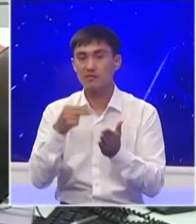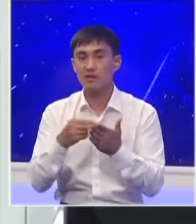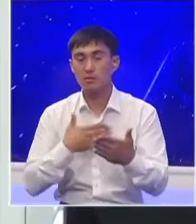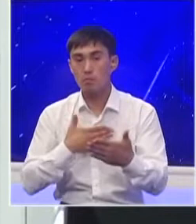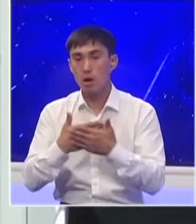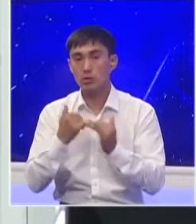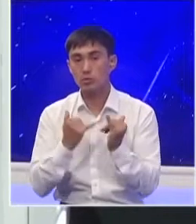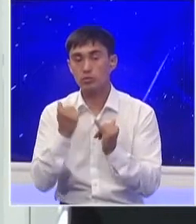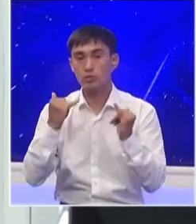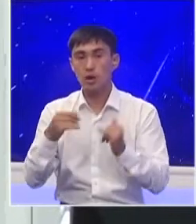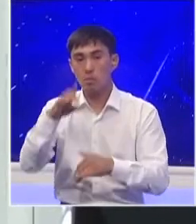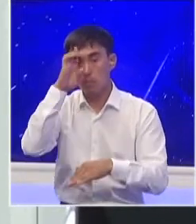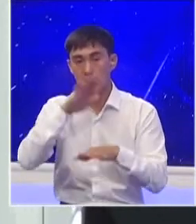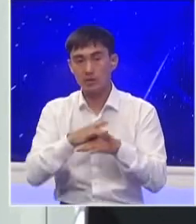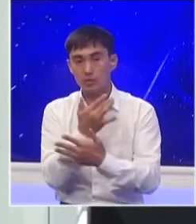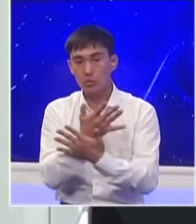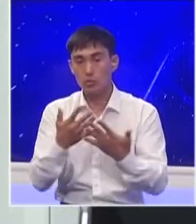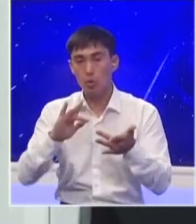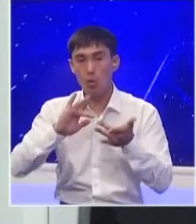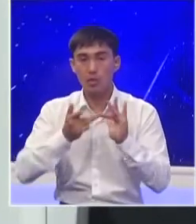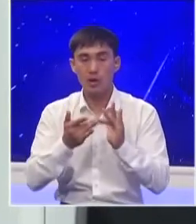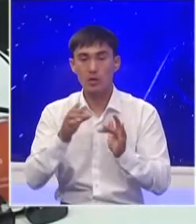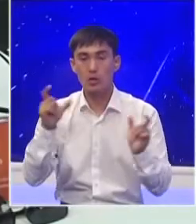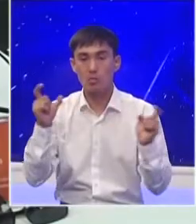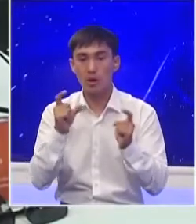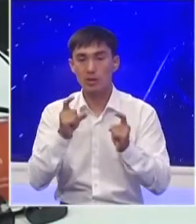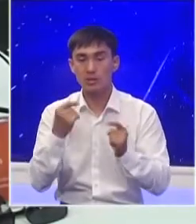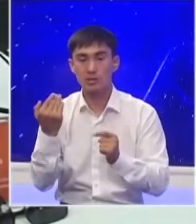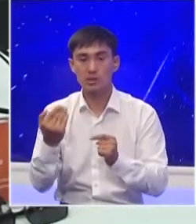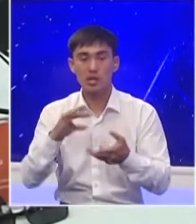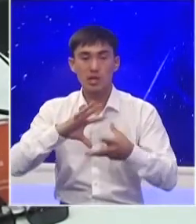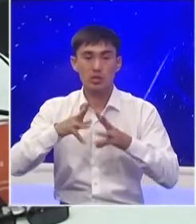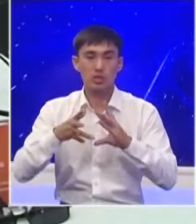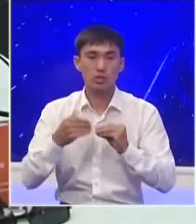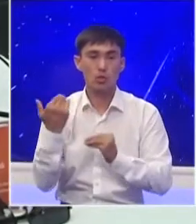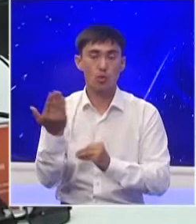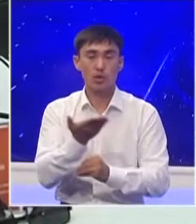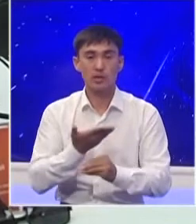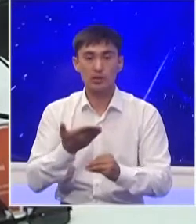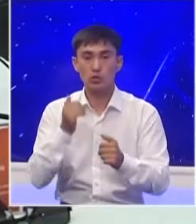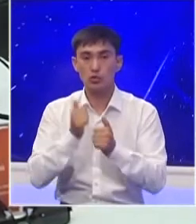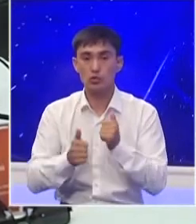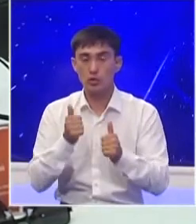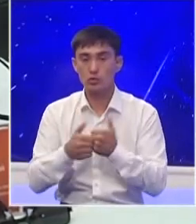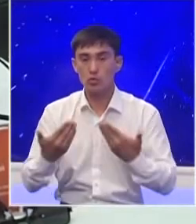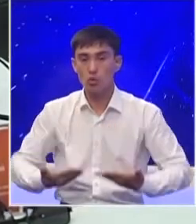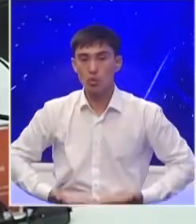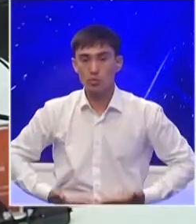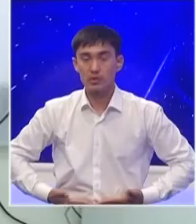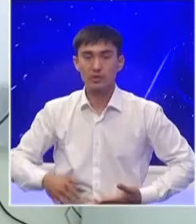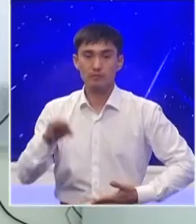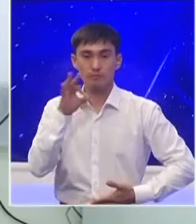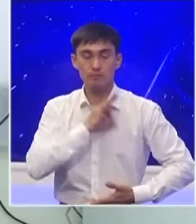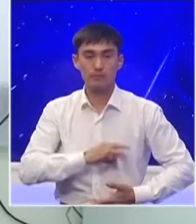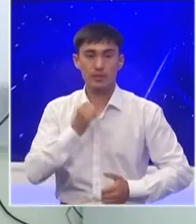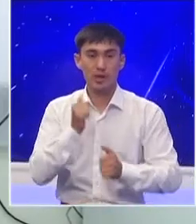дамуы банктік өнімдердің онлайн супермаркеті болып қана қоймай, нәтижесінде олардың күнделікті өмірінің ажырамас бөлігі болу